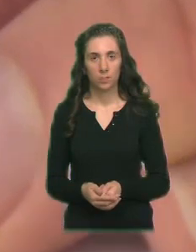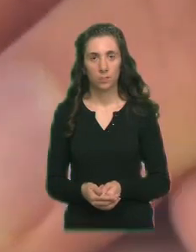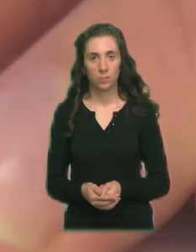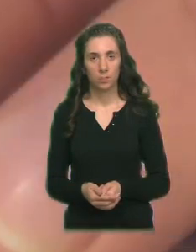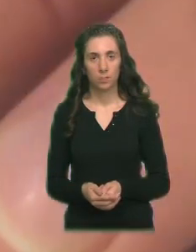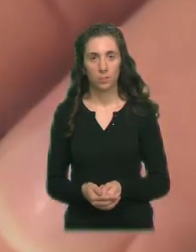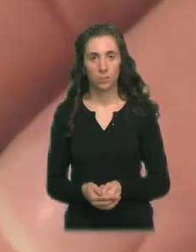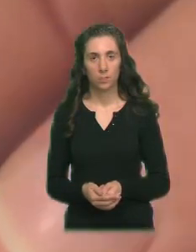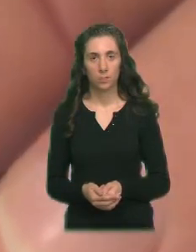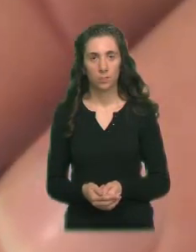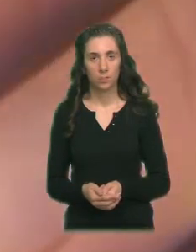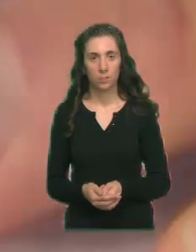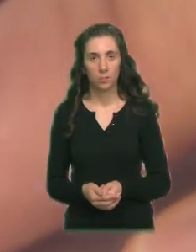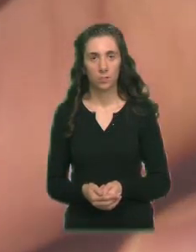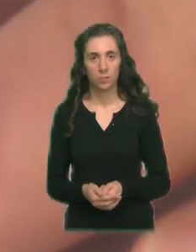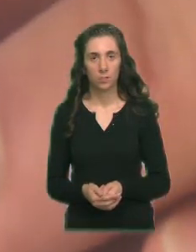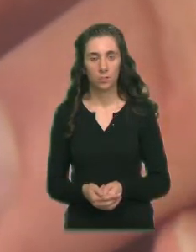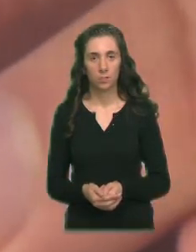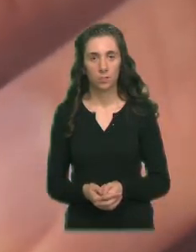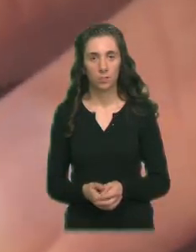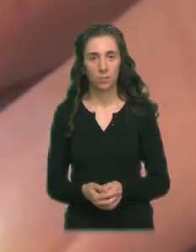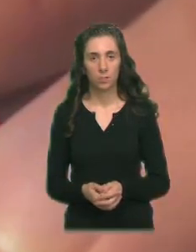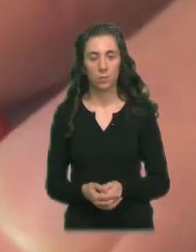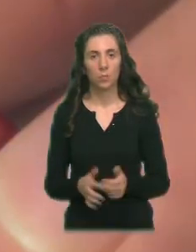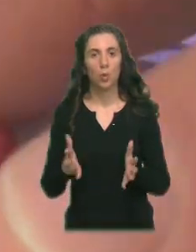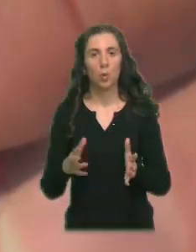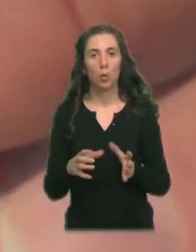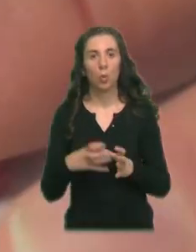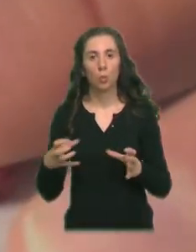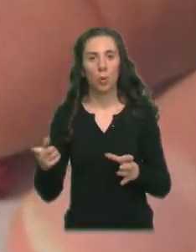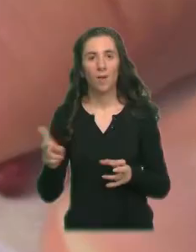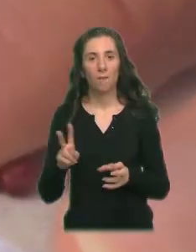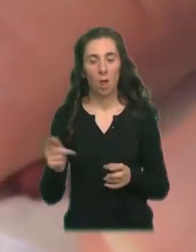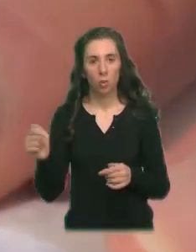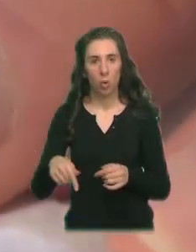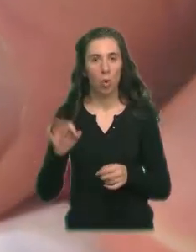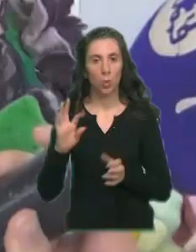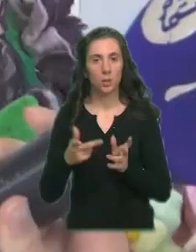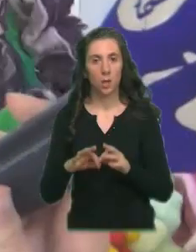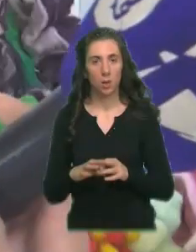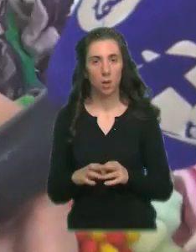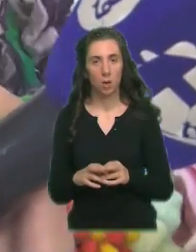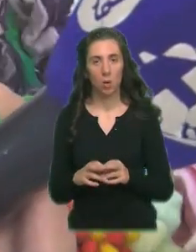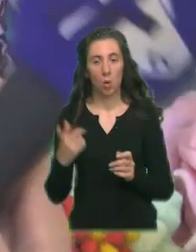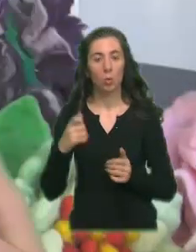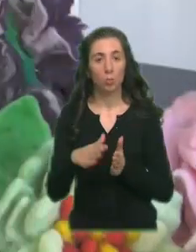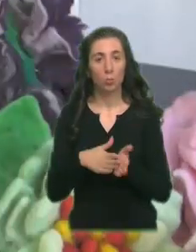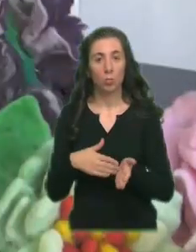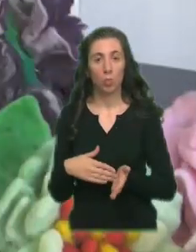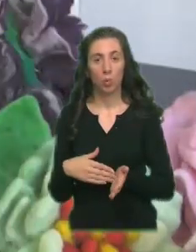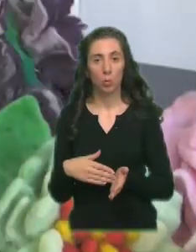dakle odmah potom on se uključio u program. I u kojem je to sve radionicama do sada bio, što